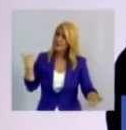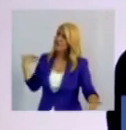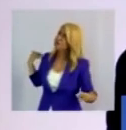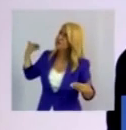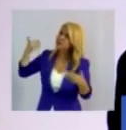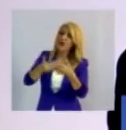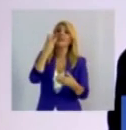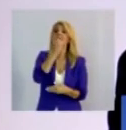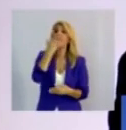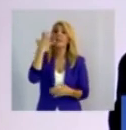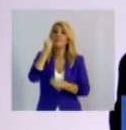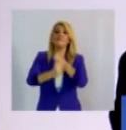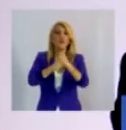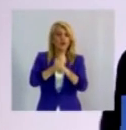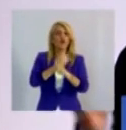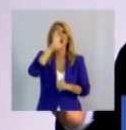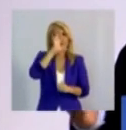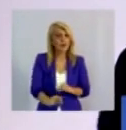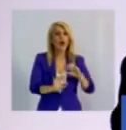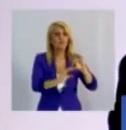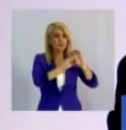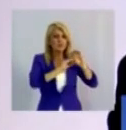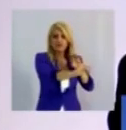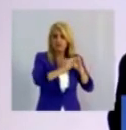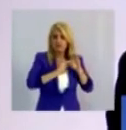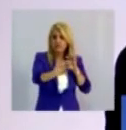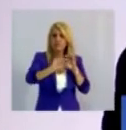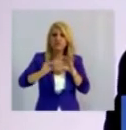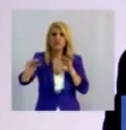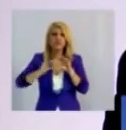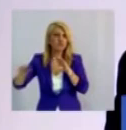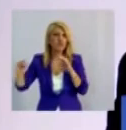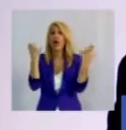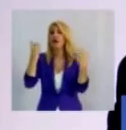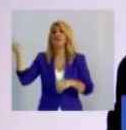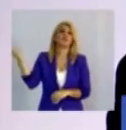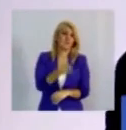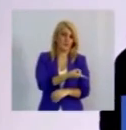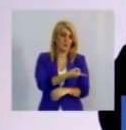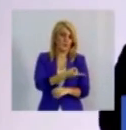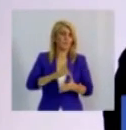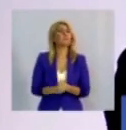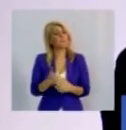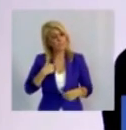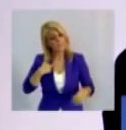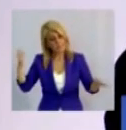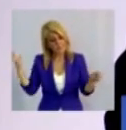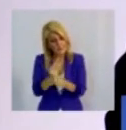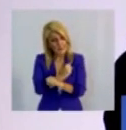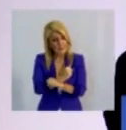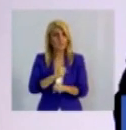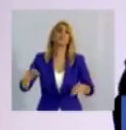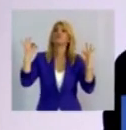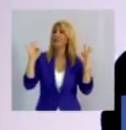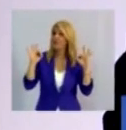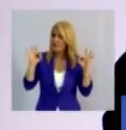έχει απορροφητικότητα στα προγράμματα αυτά κατά και όλων των χρόνων πάνω από 90% και ακόμα και κάτω από τις